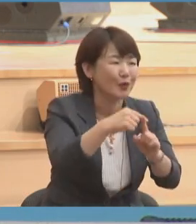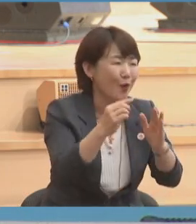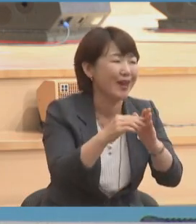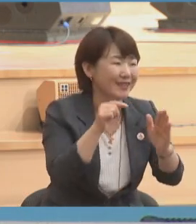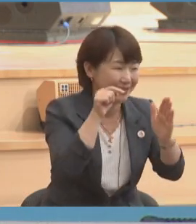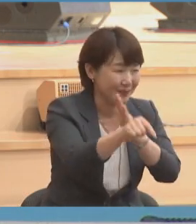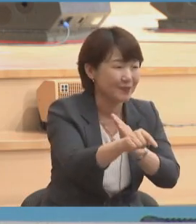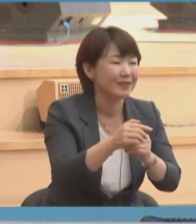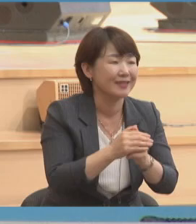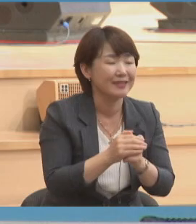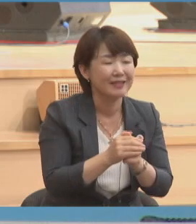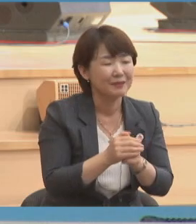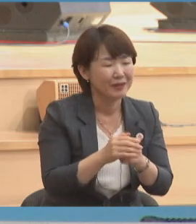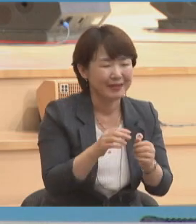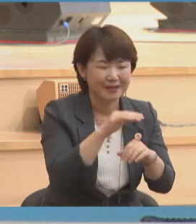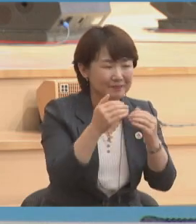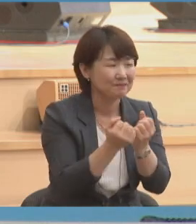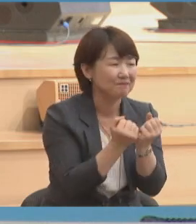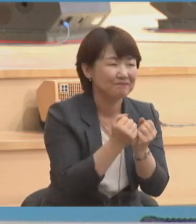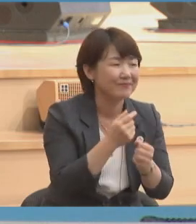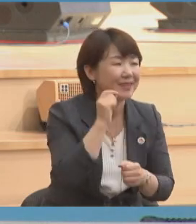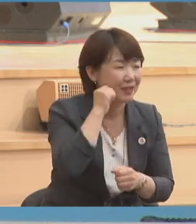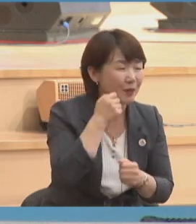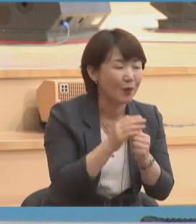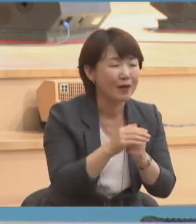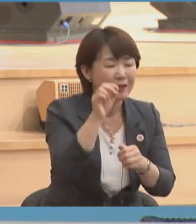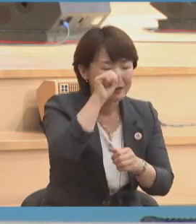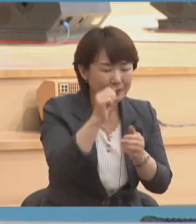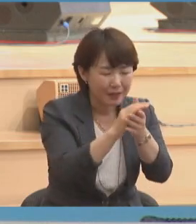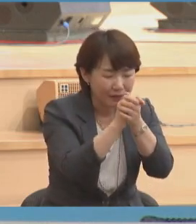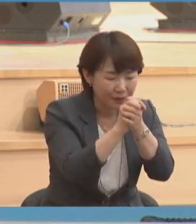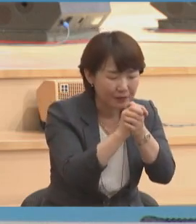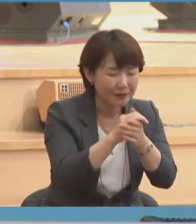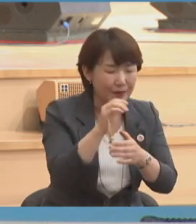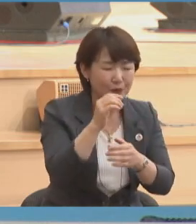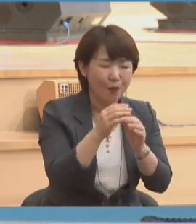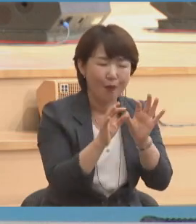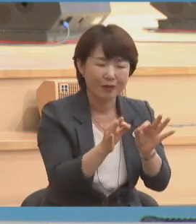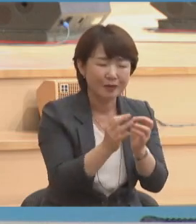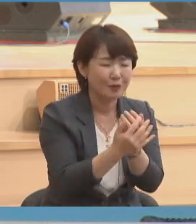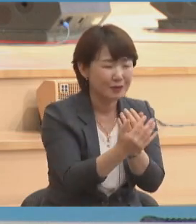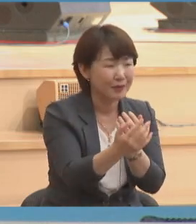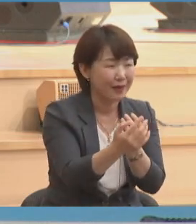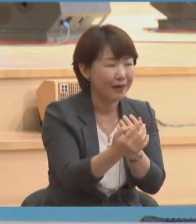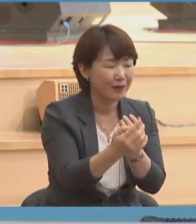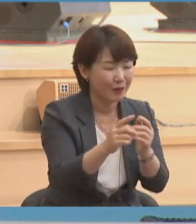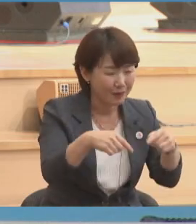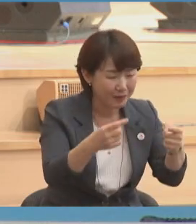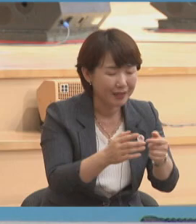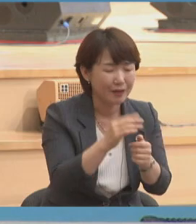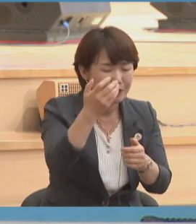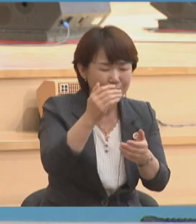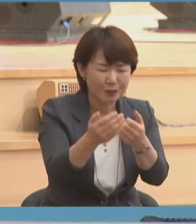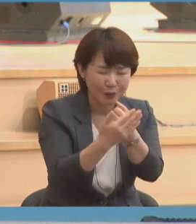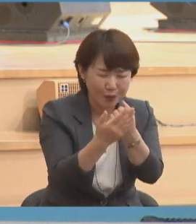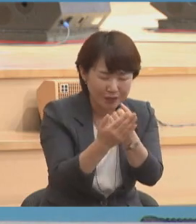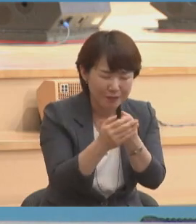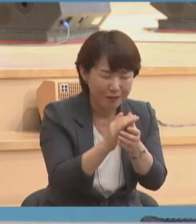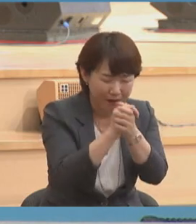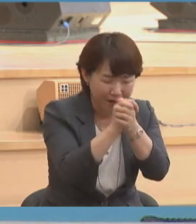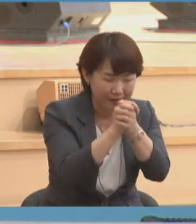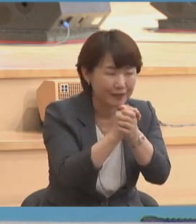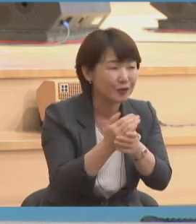다 설명할 시간이 없고, 그러면 새벽에 기도하고 또 금요 성령 집회 나와서 성령의 도우심을 구하는데